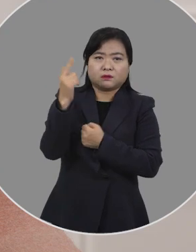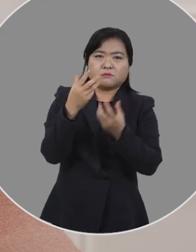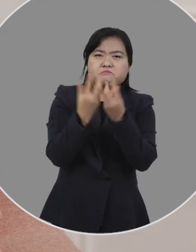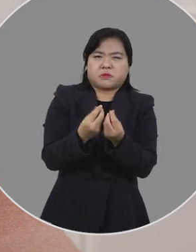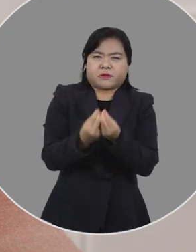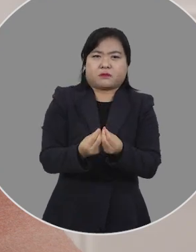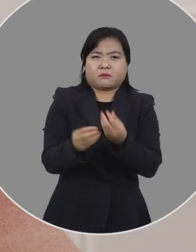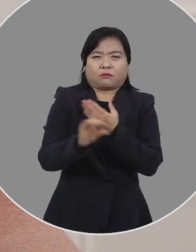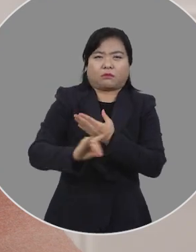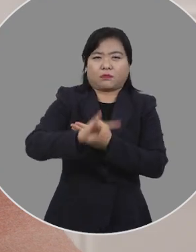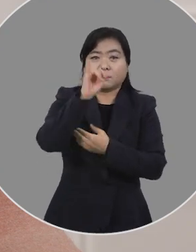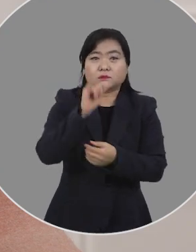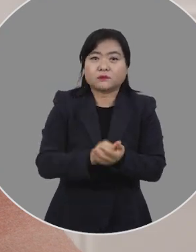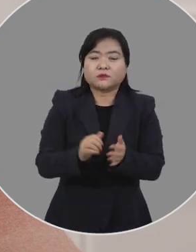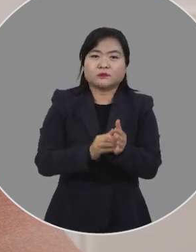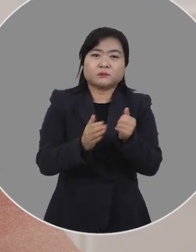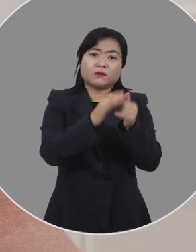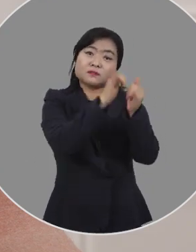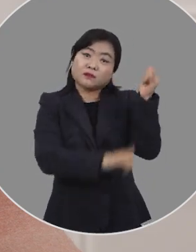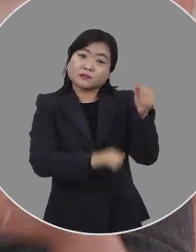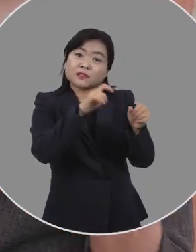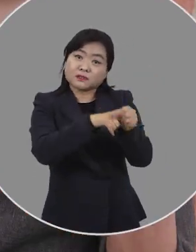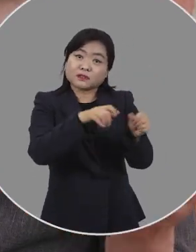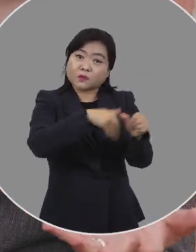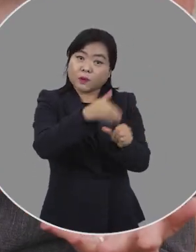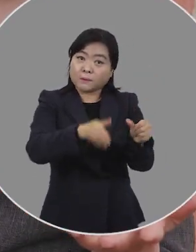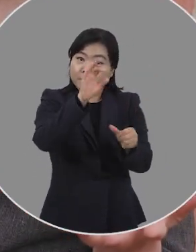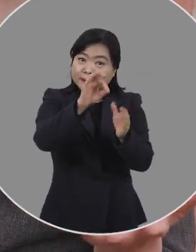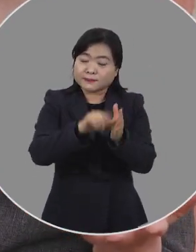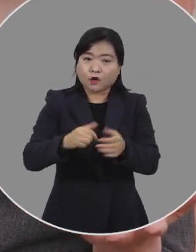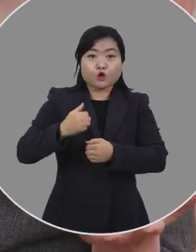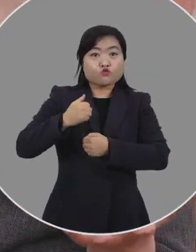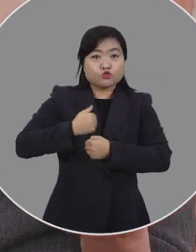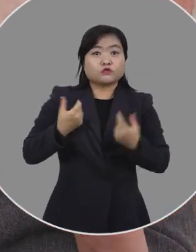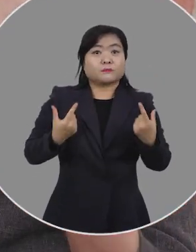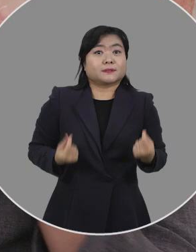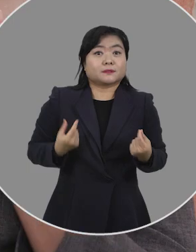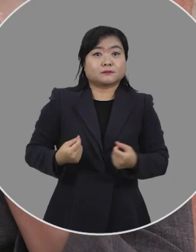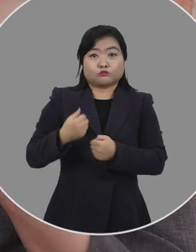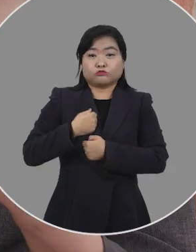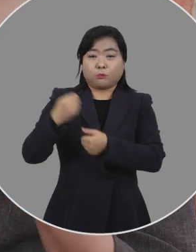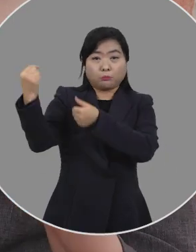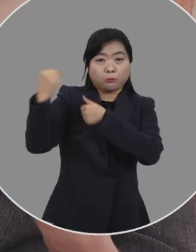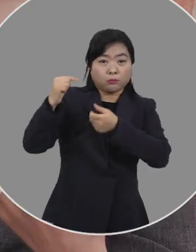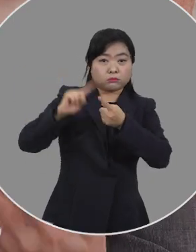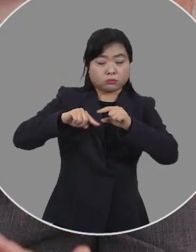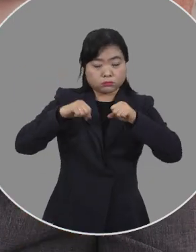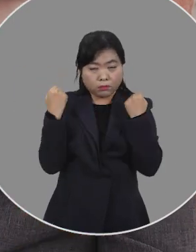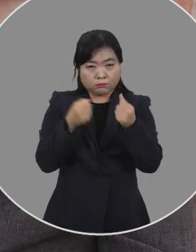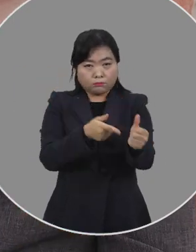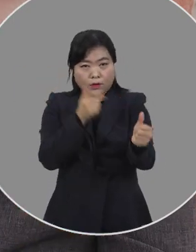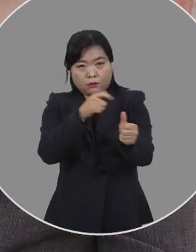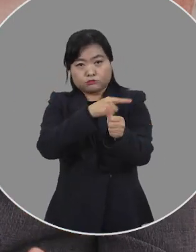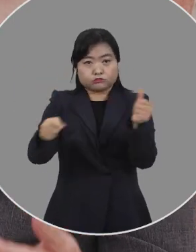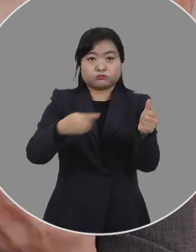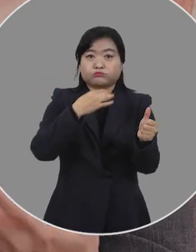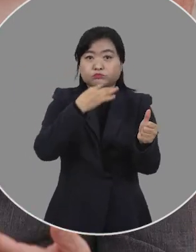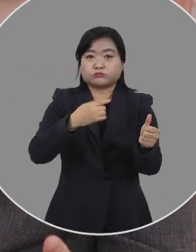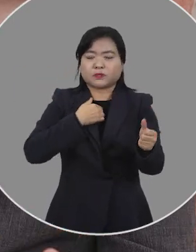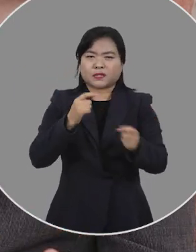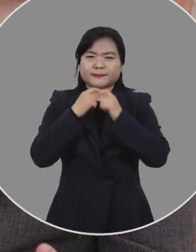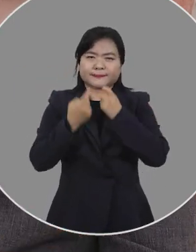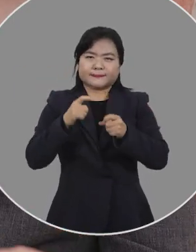이것을 역사적인 그런 맥락에서 봤을 때 이제 군인들 같은 경우에 나는 그냥 명령에 따랐을 뿐이다. 내가